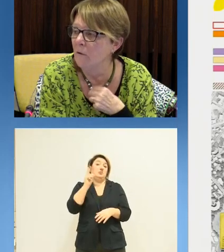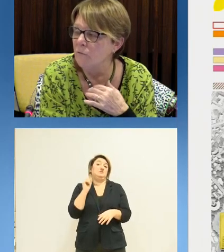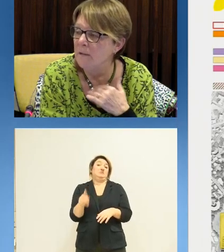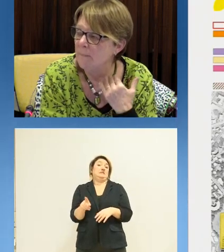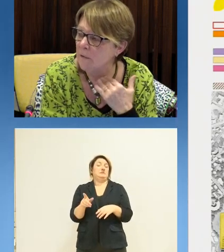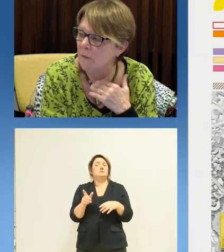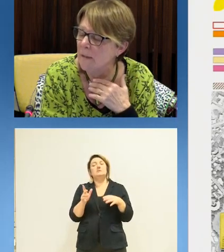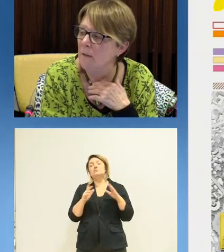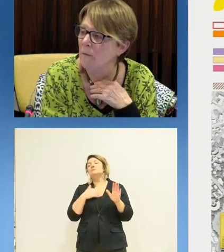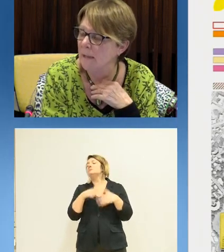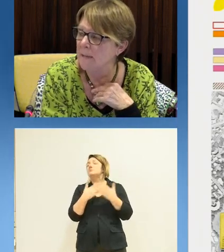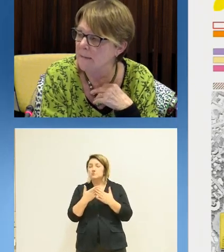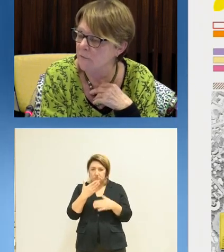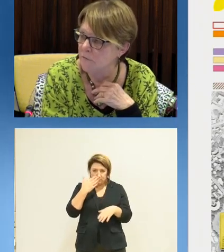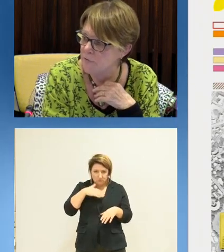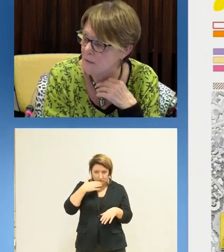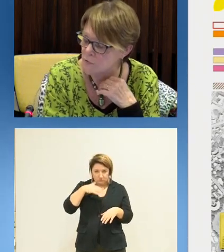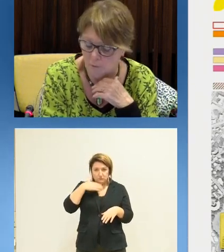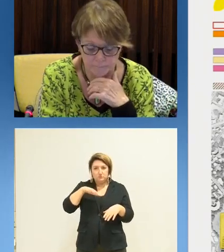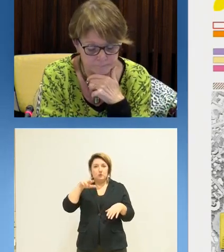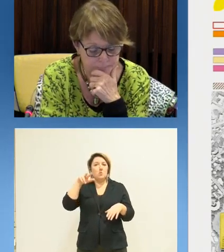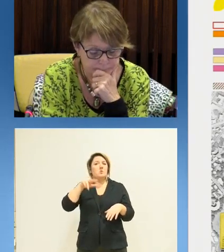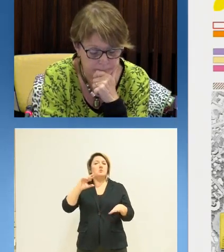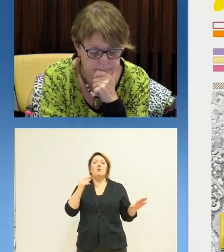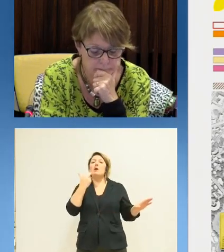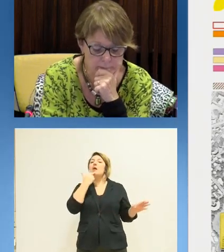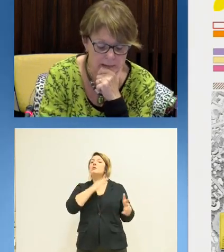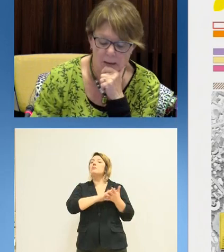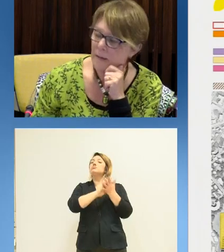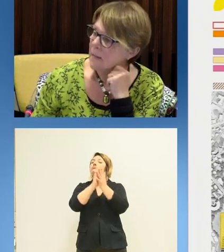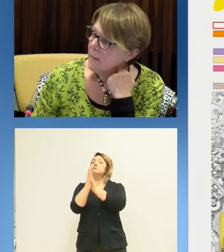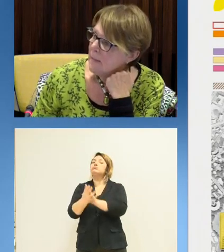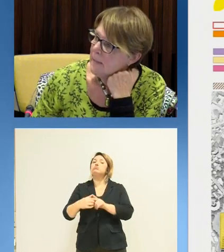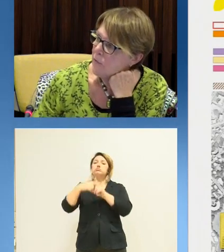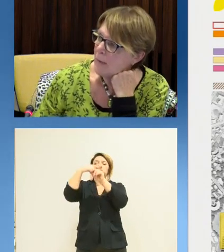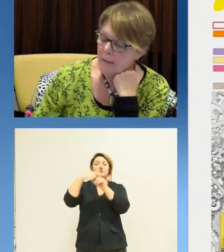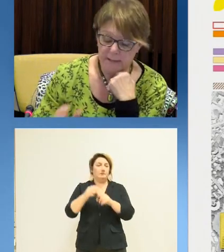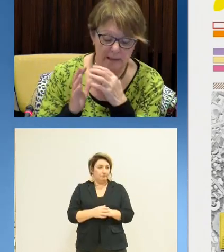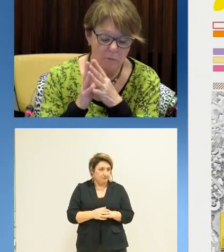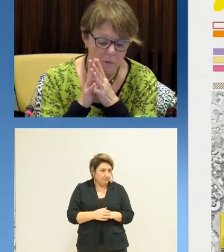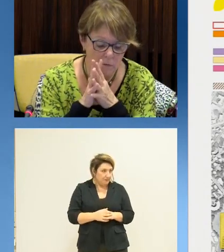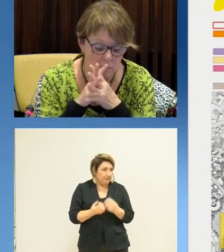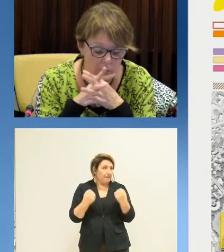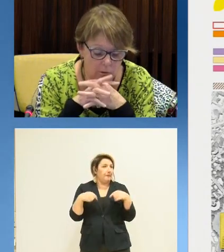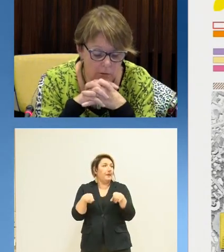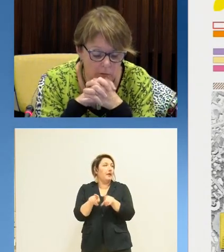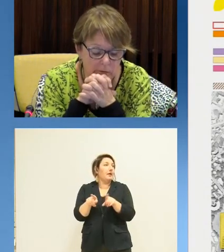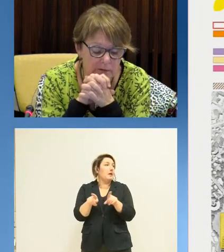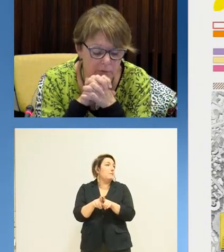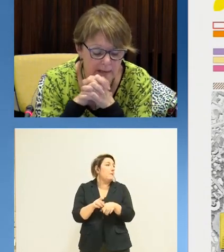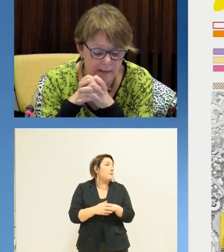ensuite d'améliorer la qualité de ces logements il y aura également